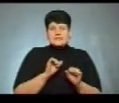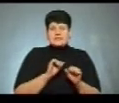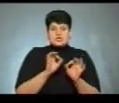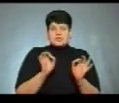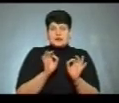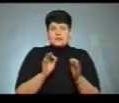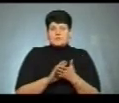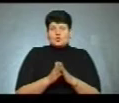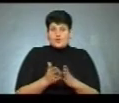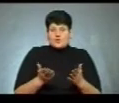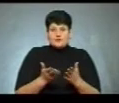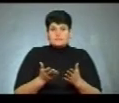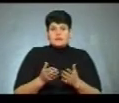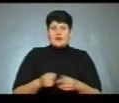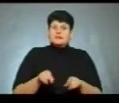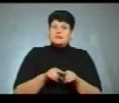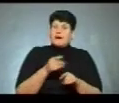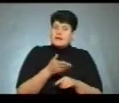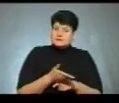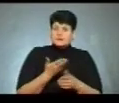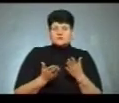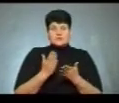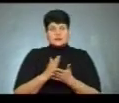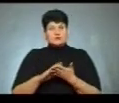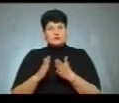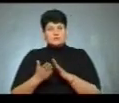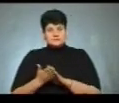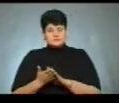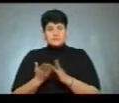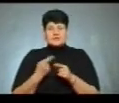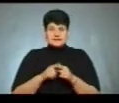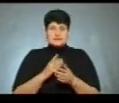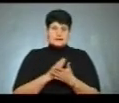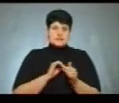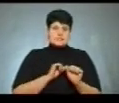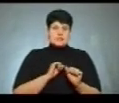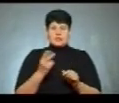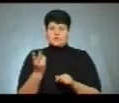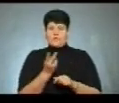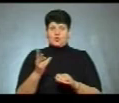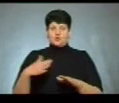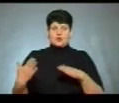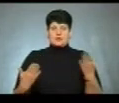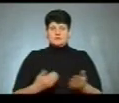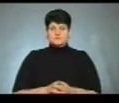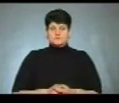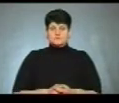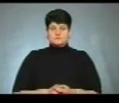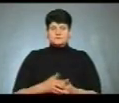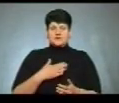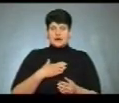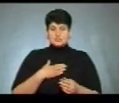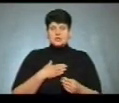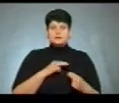ніяким договором, ніяким. А так, якщо є договірна основа, це є захист з обох сторін. Наші колеги з